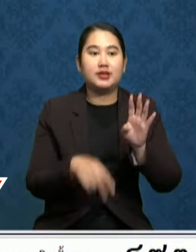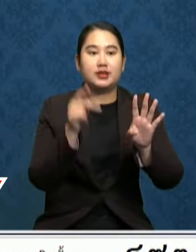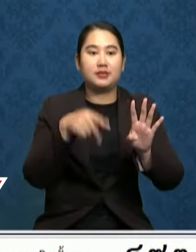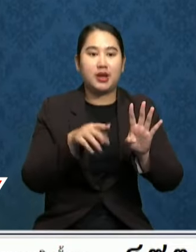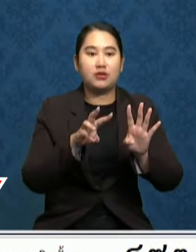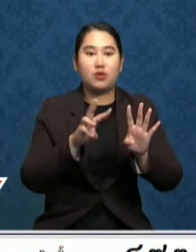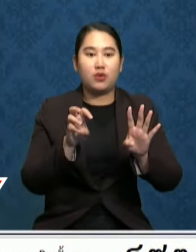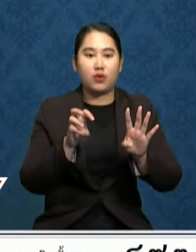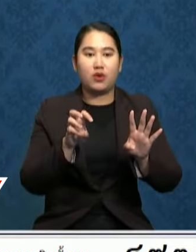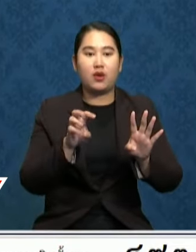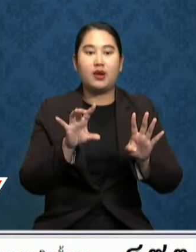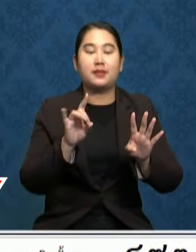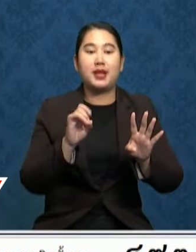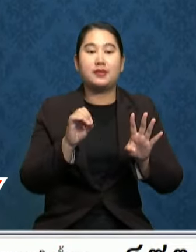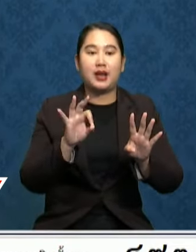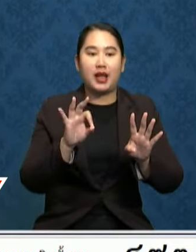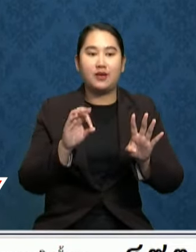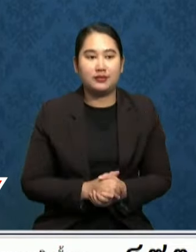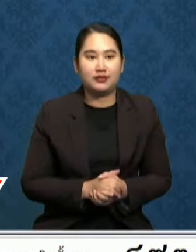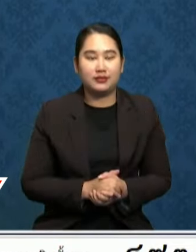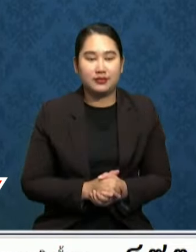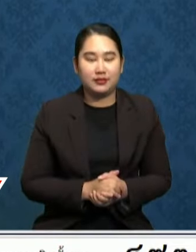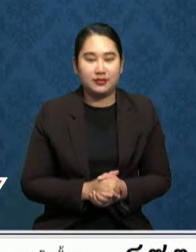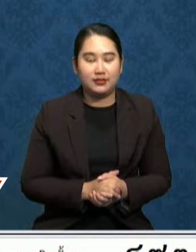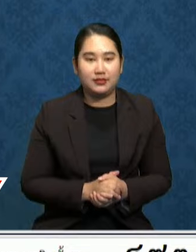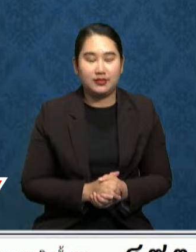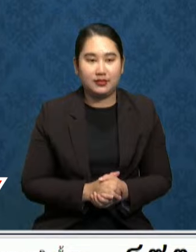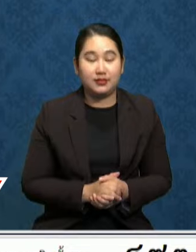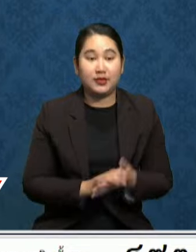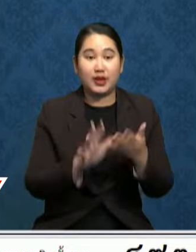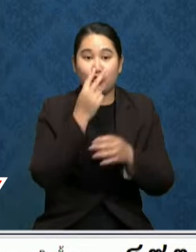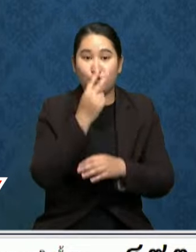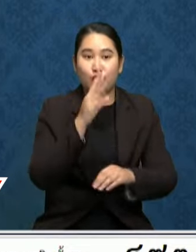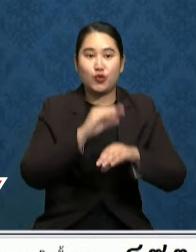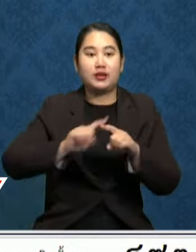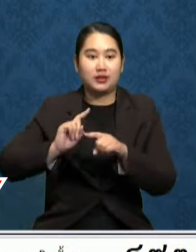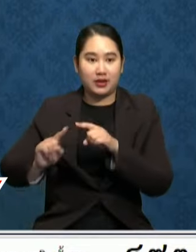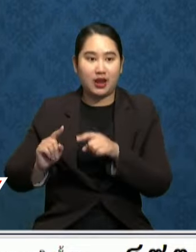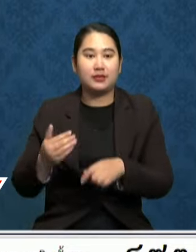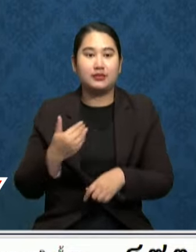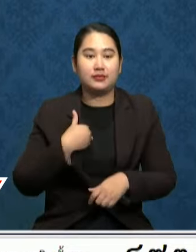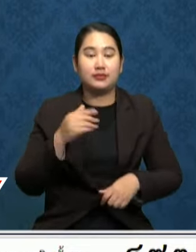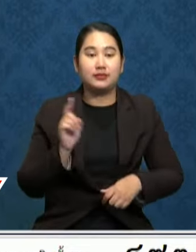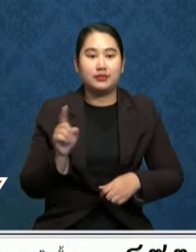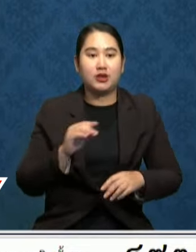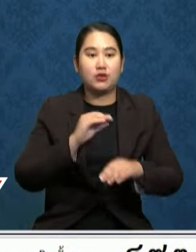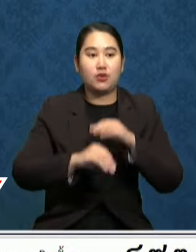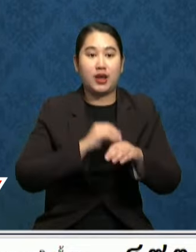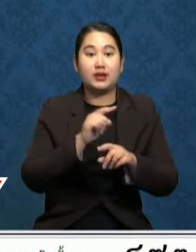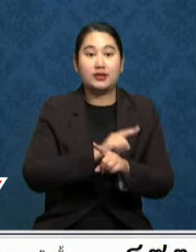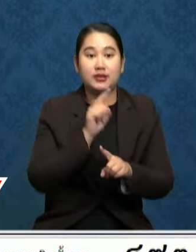การต่ๆครัโ